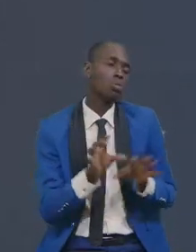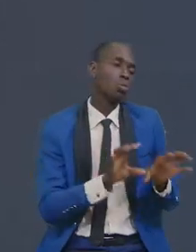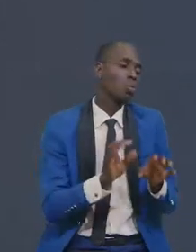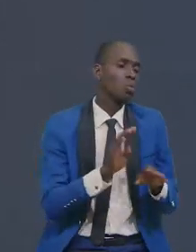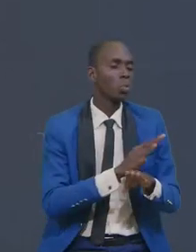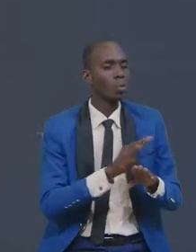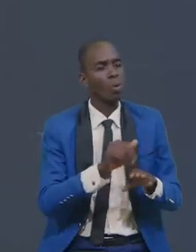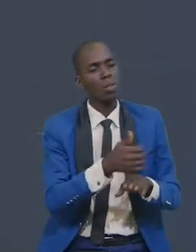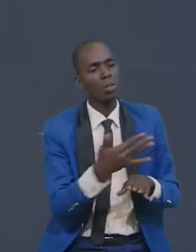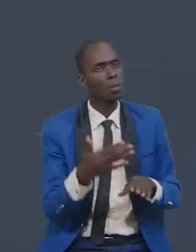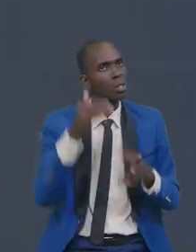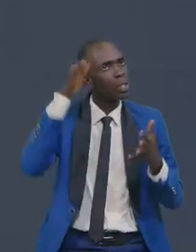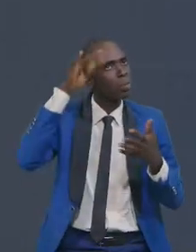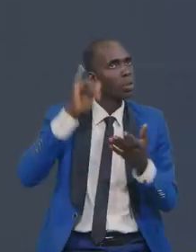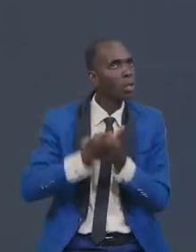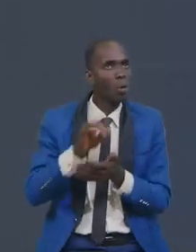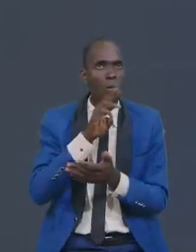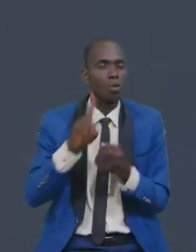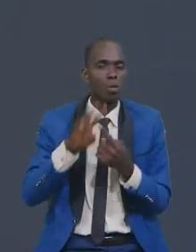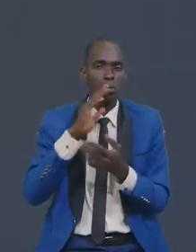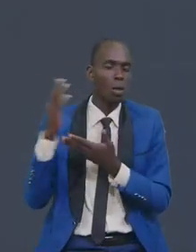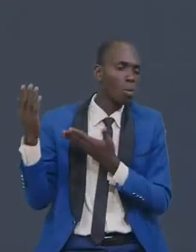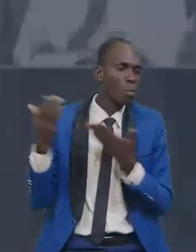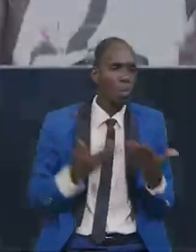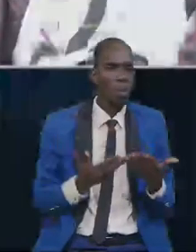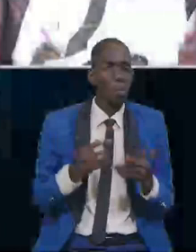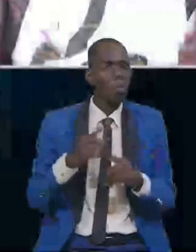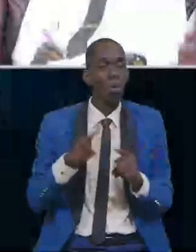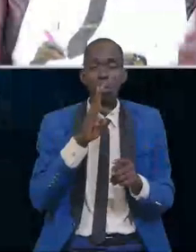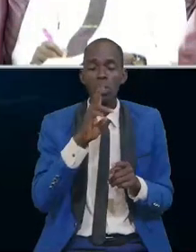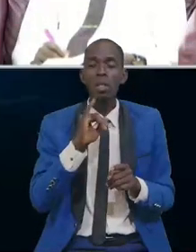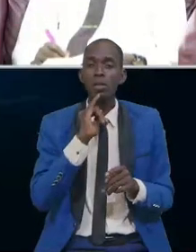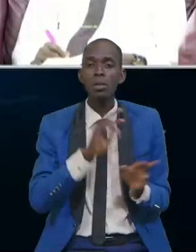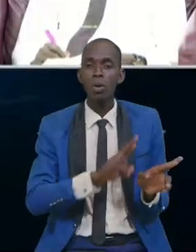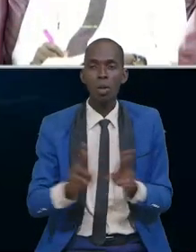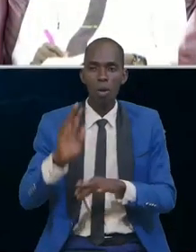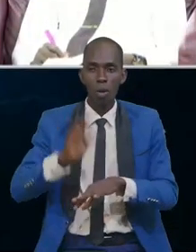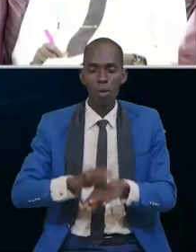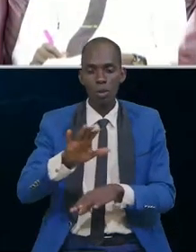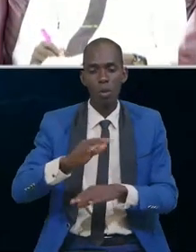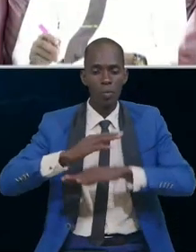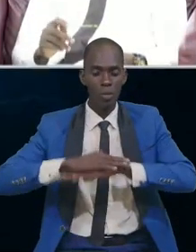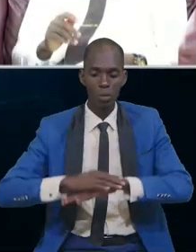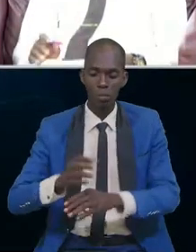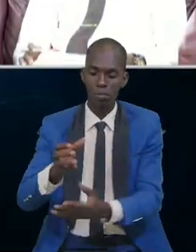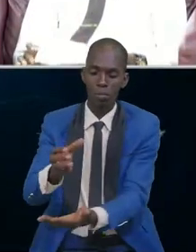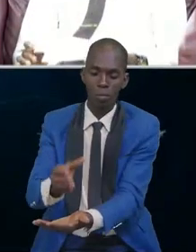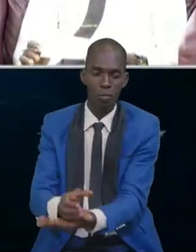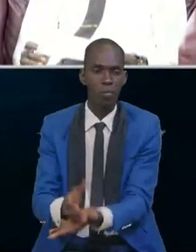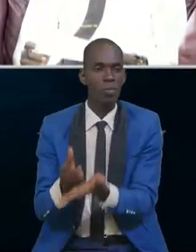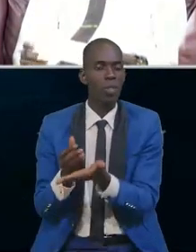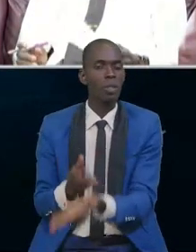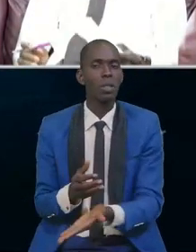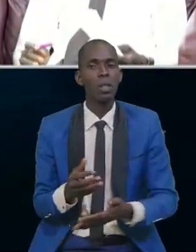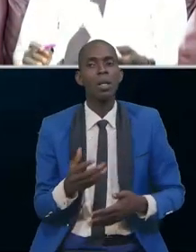Et il fait autre chose. Et tu attends l'eau fraîche. Et c'est déjà placé sur la table, dans un bon